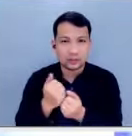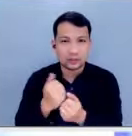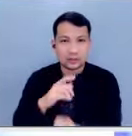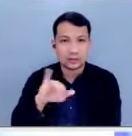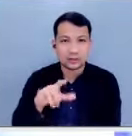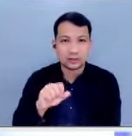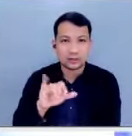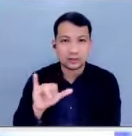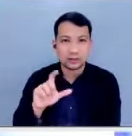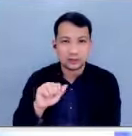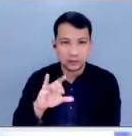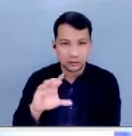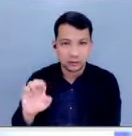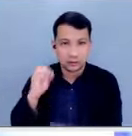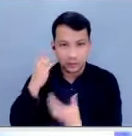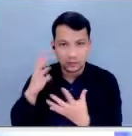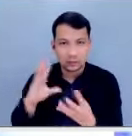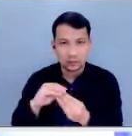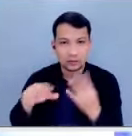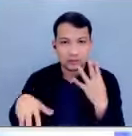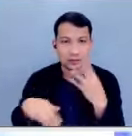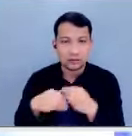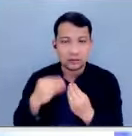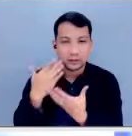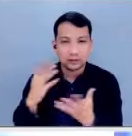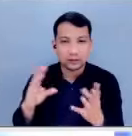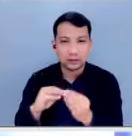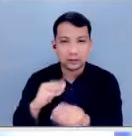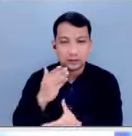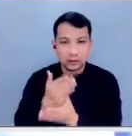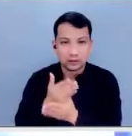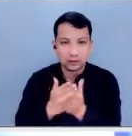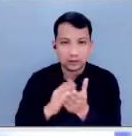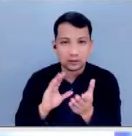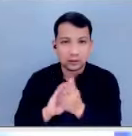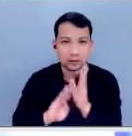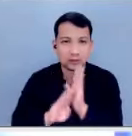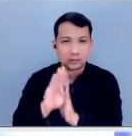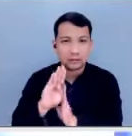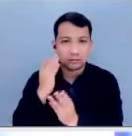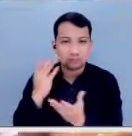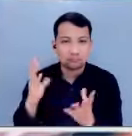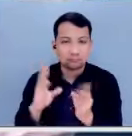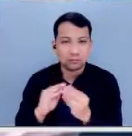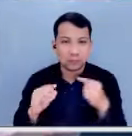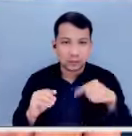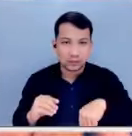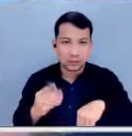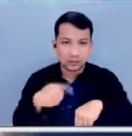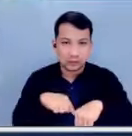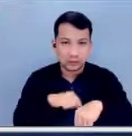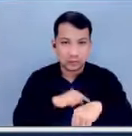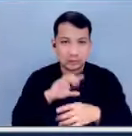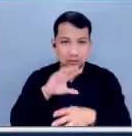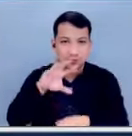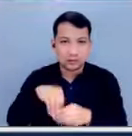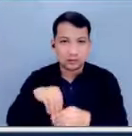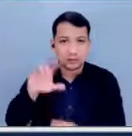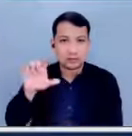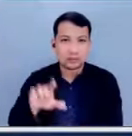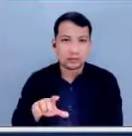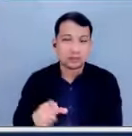Parang yung mga pambata. Okay. But this one is enhanced version na siya. Paano siya, mama? Ganito ba or paganito? Paganito po. Pababa po.